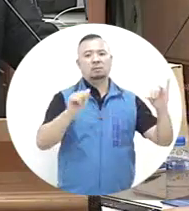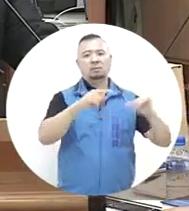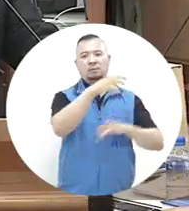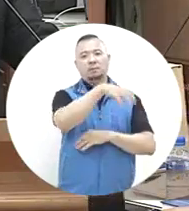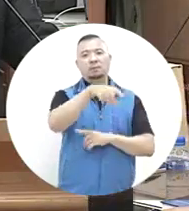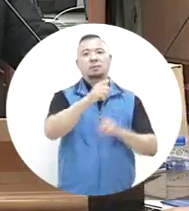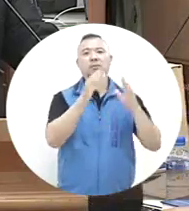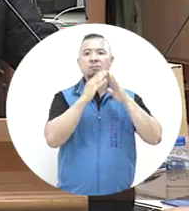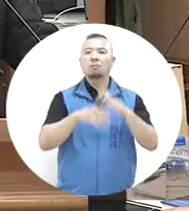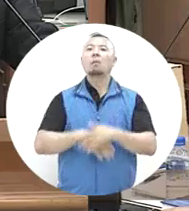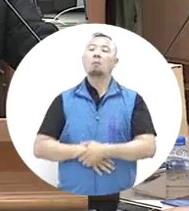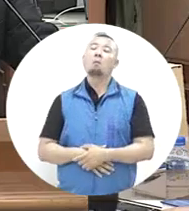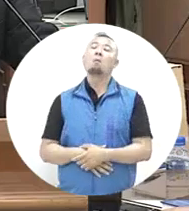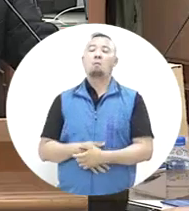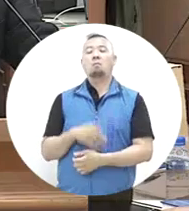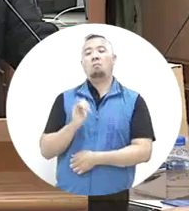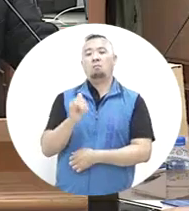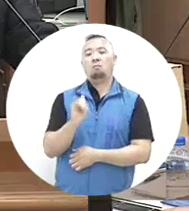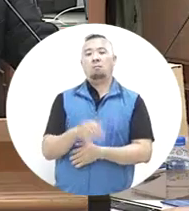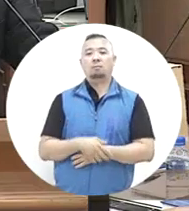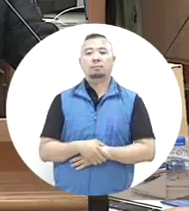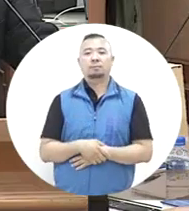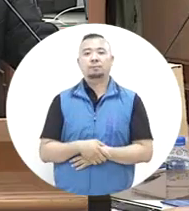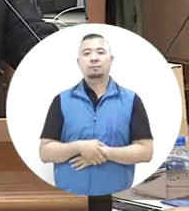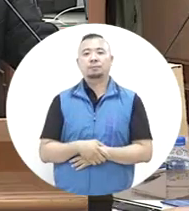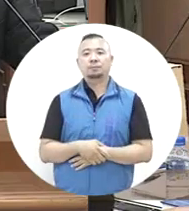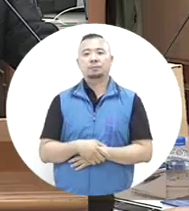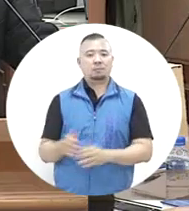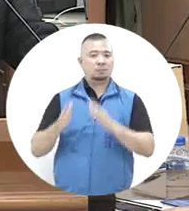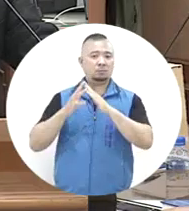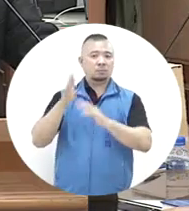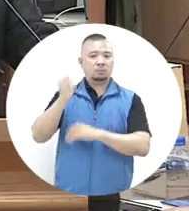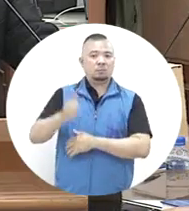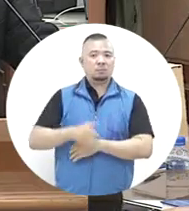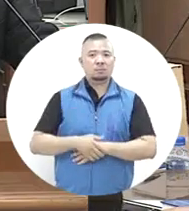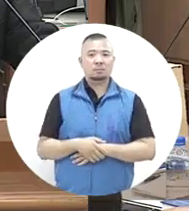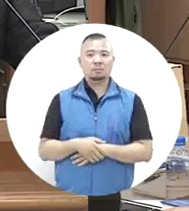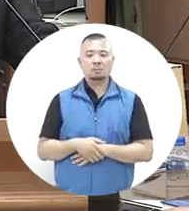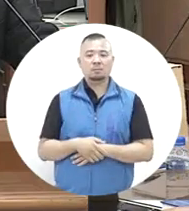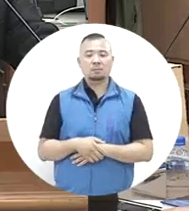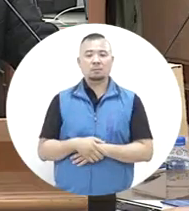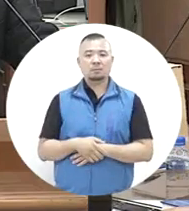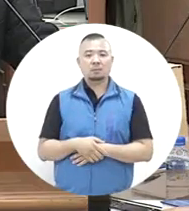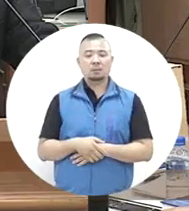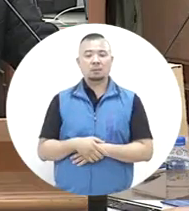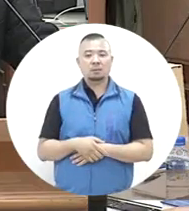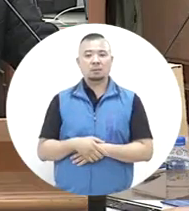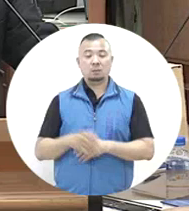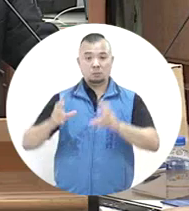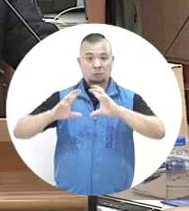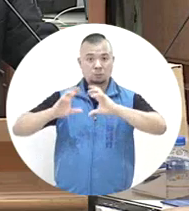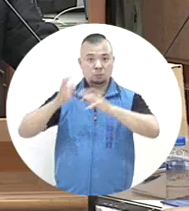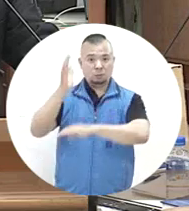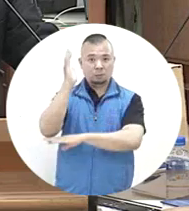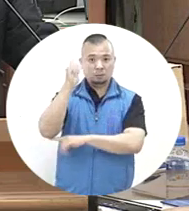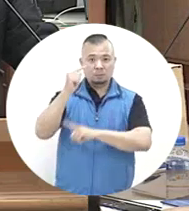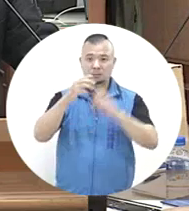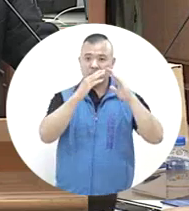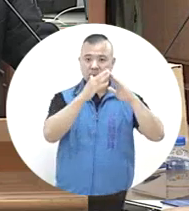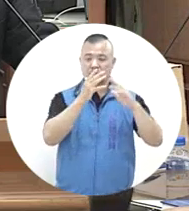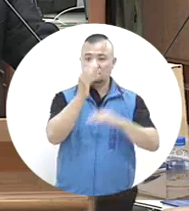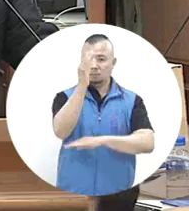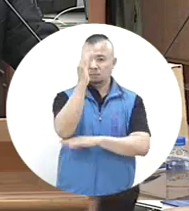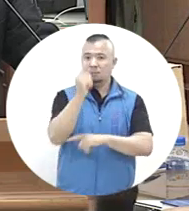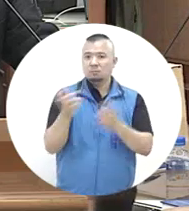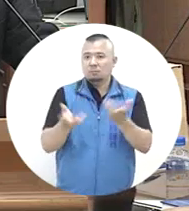啦。那我也请市长不要逃避任何国政跟市政的问题。那你在先前说过的话，我